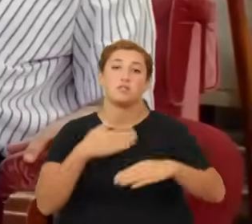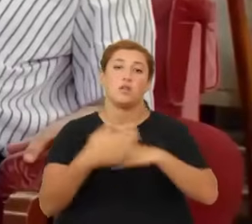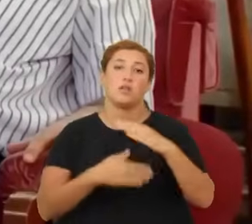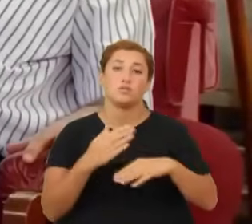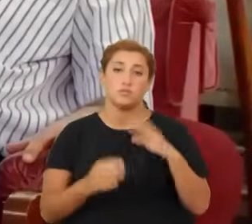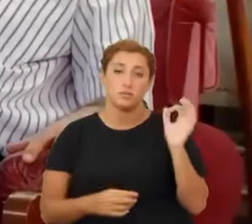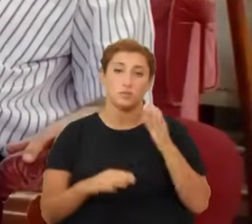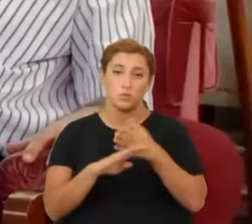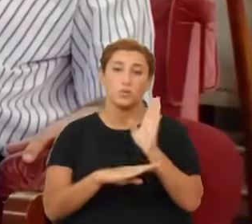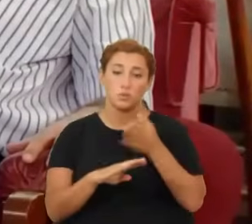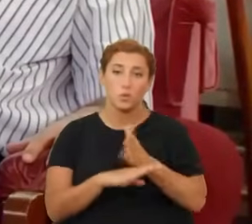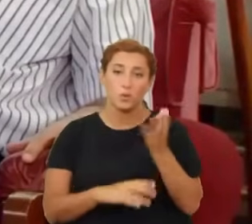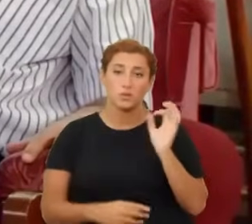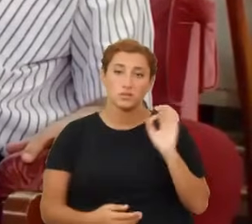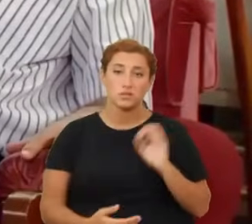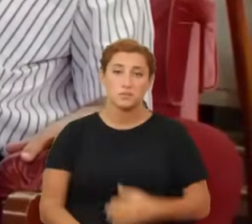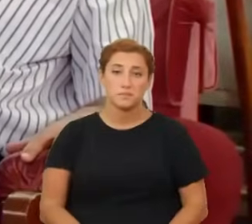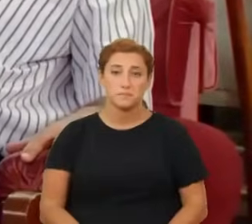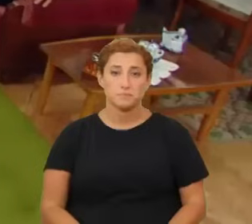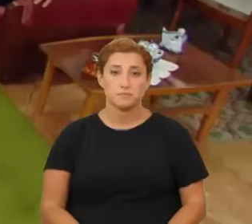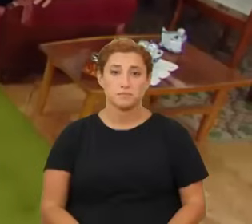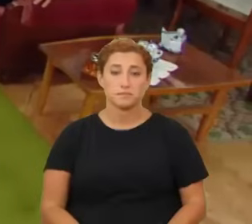ya. Doğrudur efendim, doğrudur Fehmi Beyciğim.